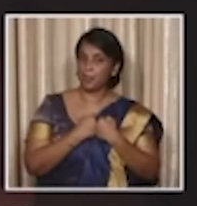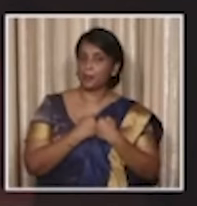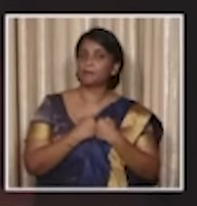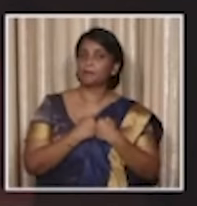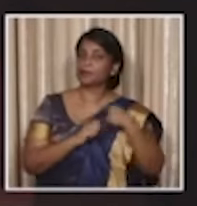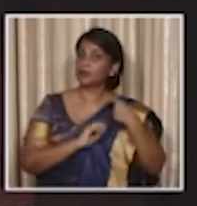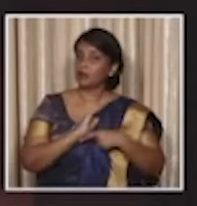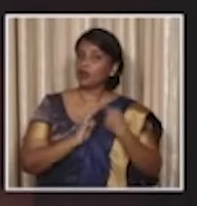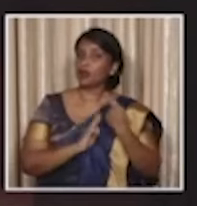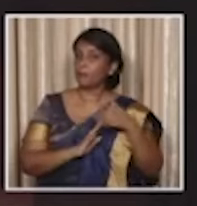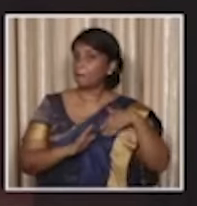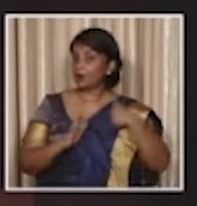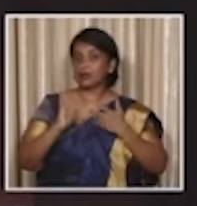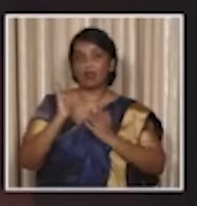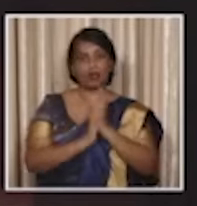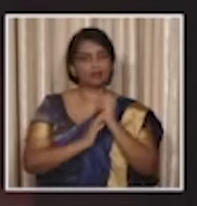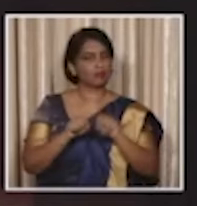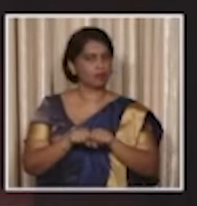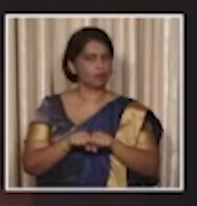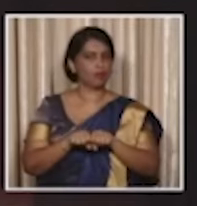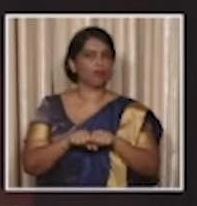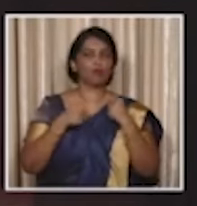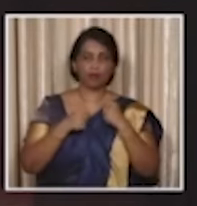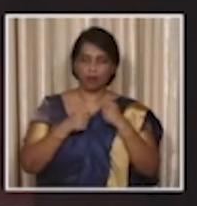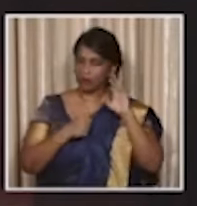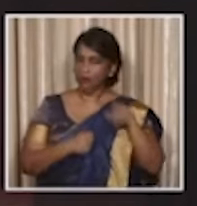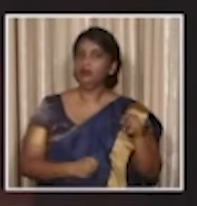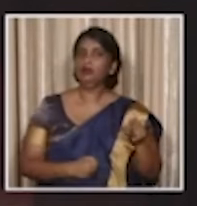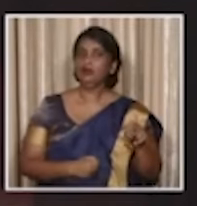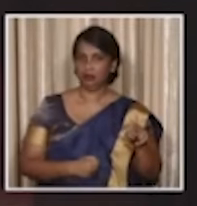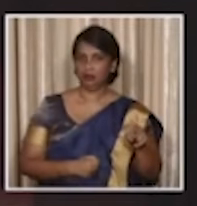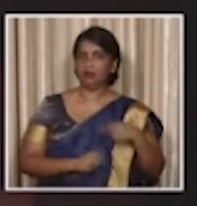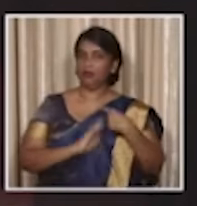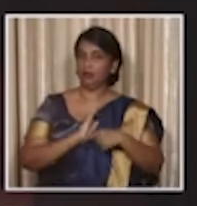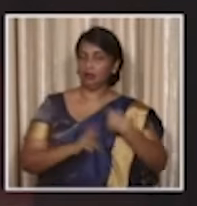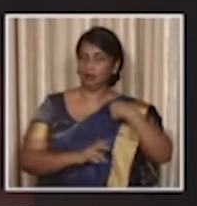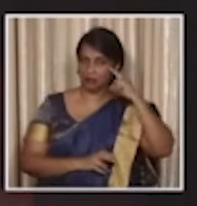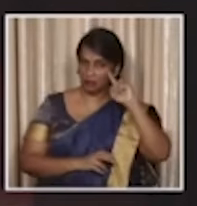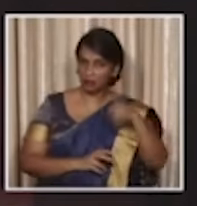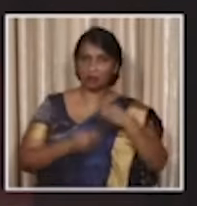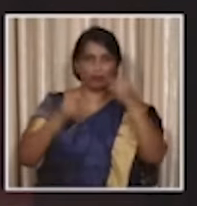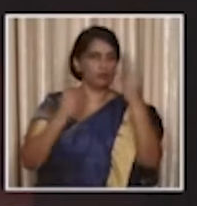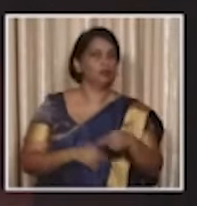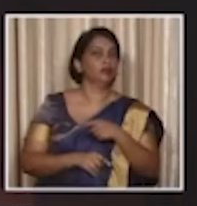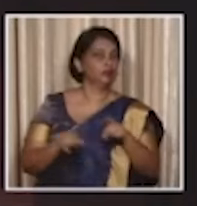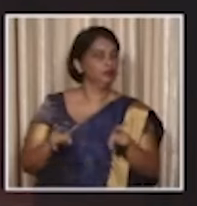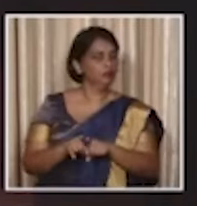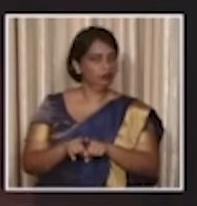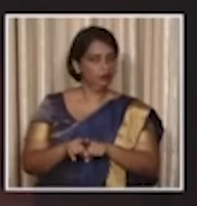මේ රටේ මූලික අයිතිවාසිකම් උල්ලංඝනය කිරීමක් සිද්ධ වුණා, මේ රට හිතාමතාම බංකොලොත් කරයි කියලා.